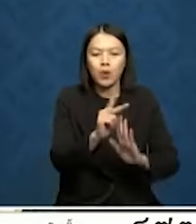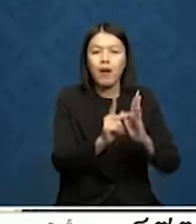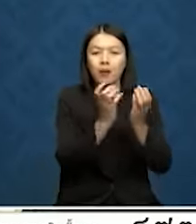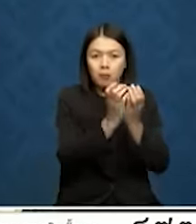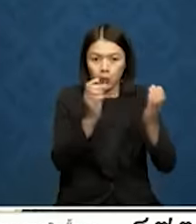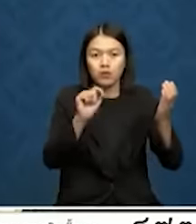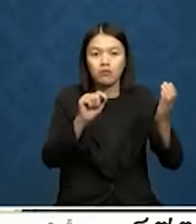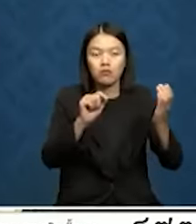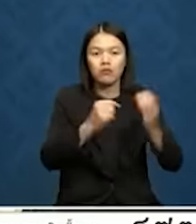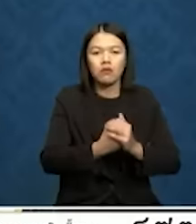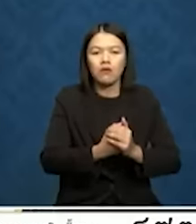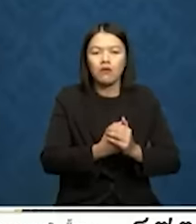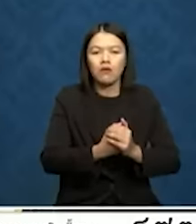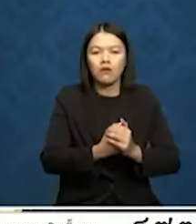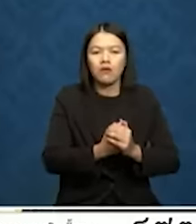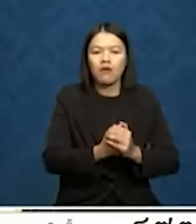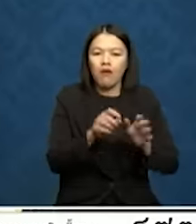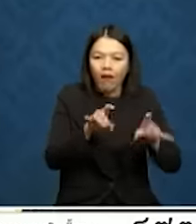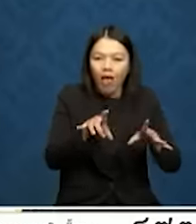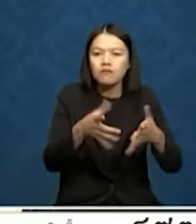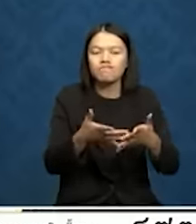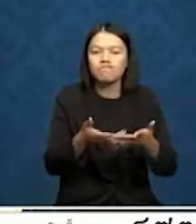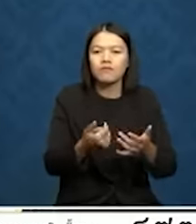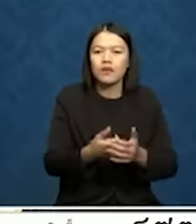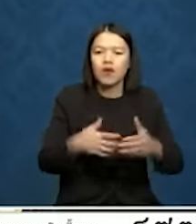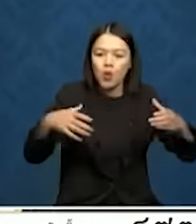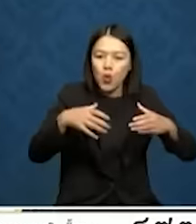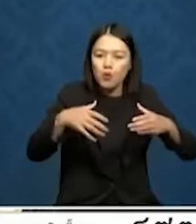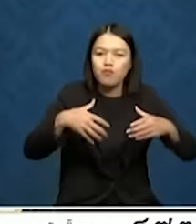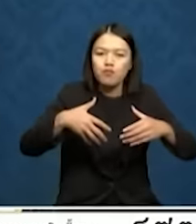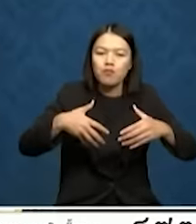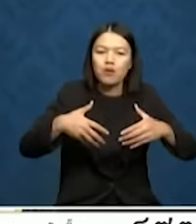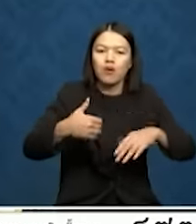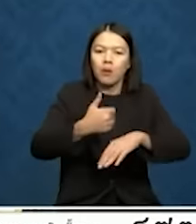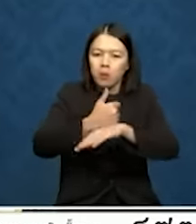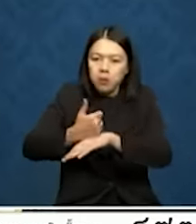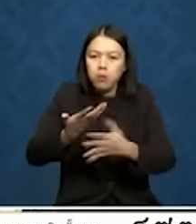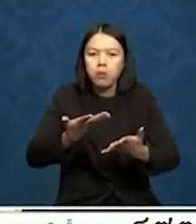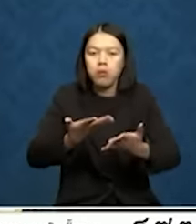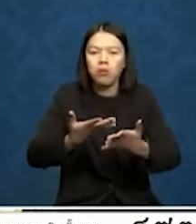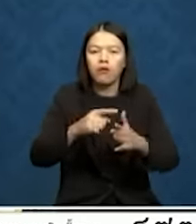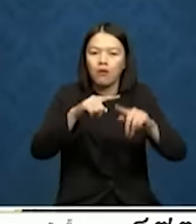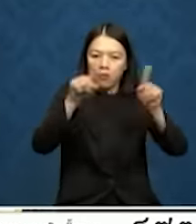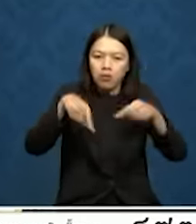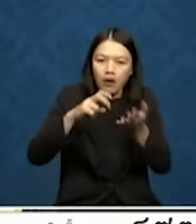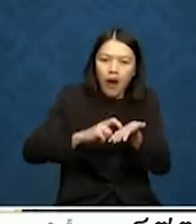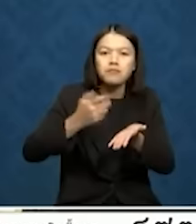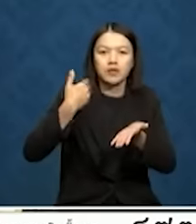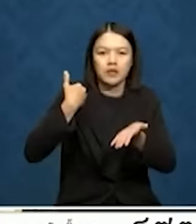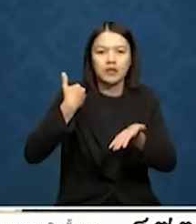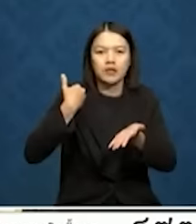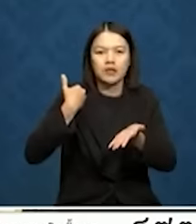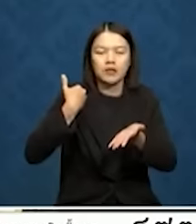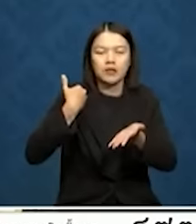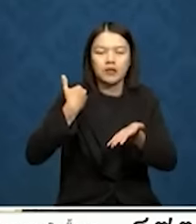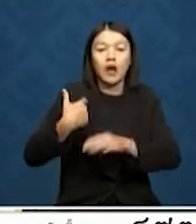นี้ยังถูกเอาไปใช้เป็นเครื่องมือกลั่นแกล้งจากกลุ่มชนชั้นนำผู้ถือใบอนุญาตอีก1ใบที่